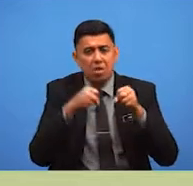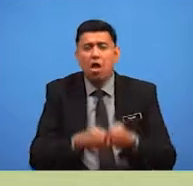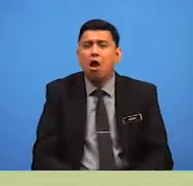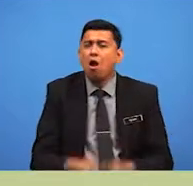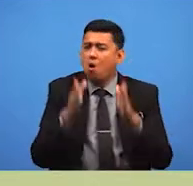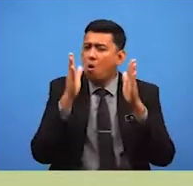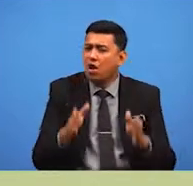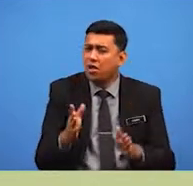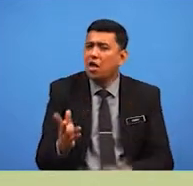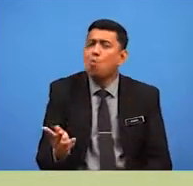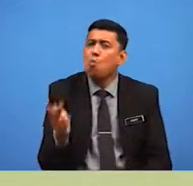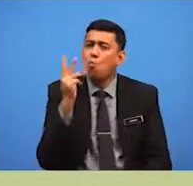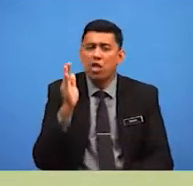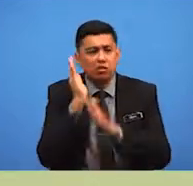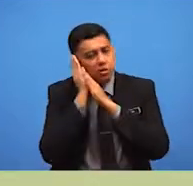yang kuat tidur.